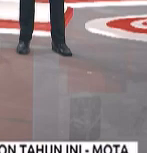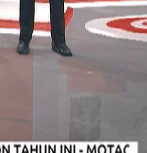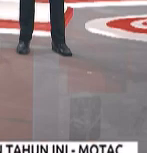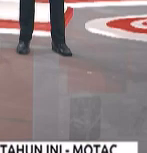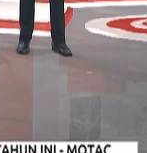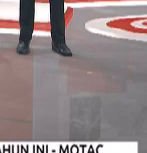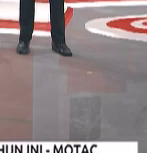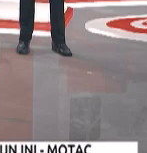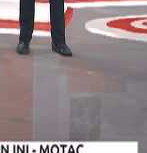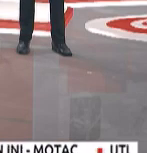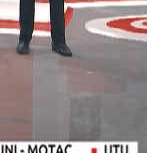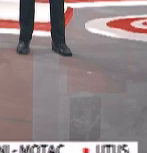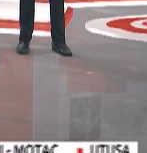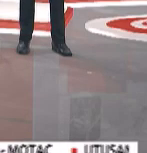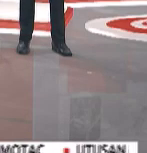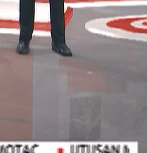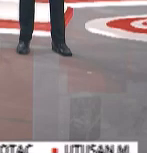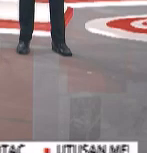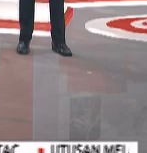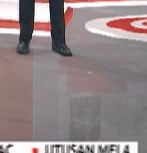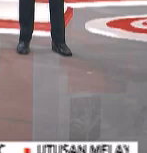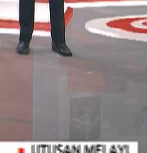sukan. Baik, teruskan Fazli. Terima kasih.